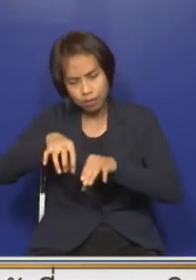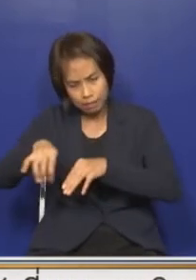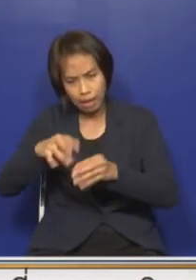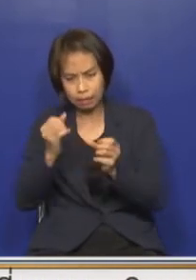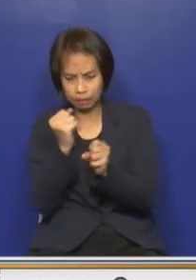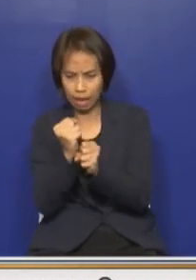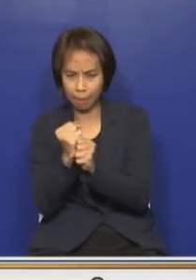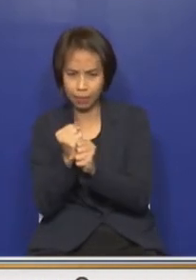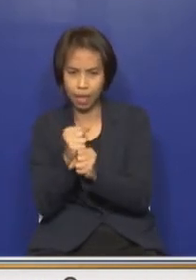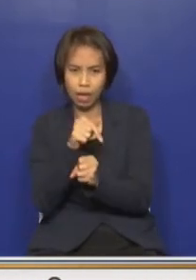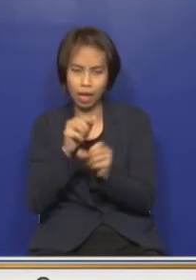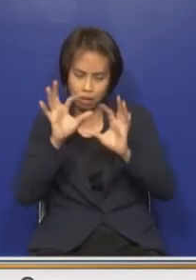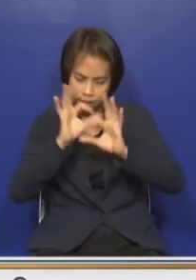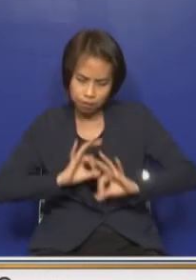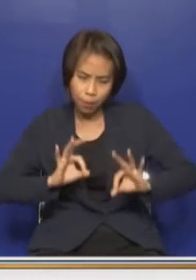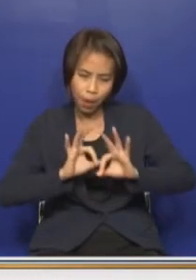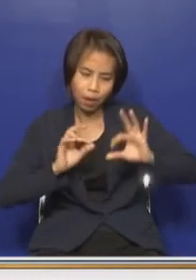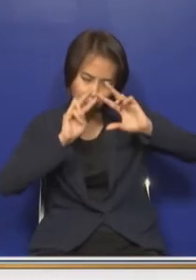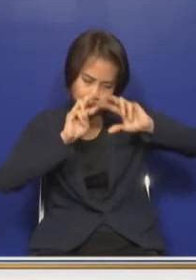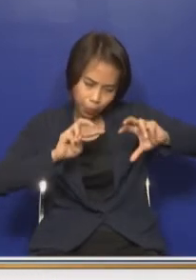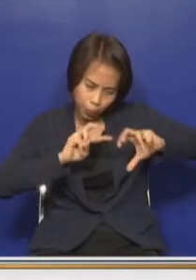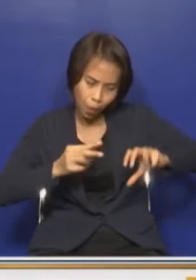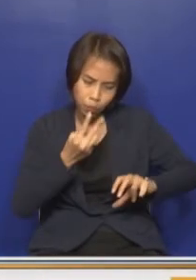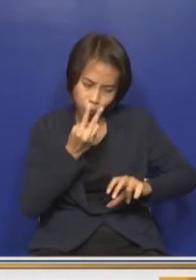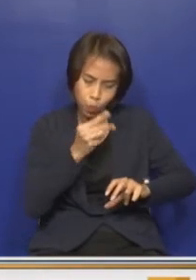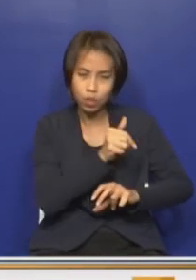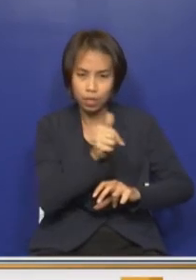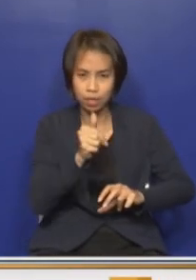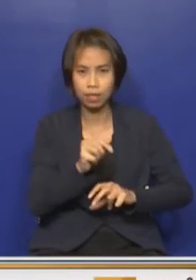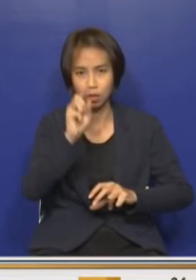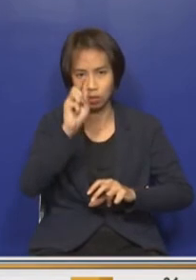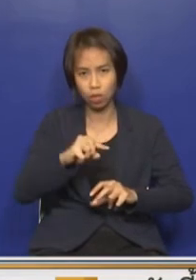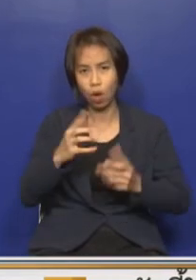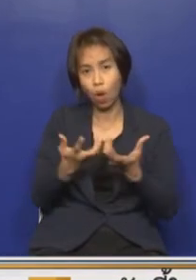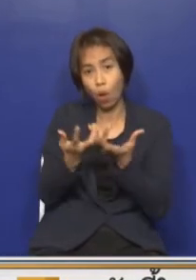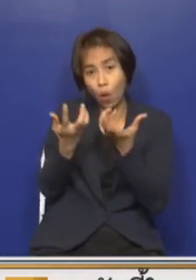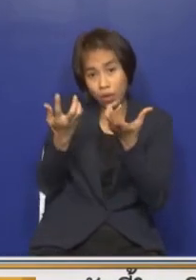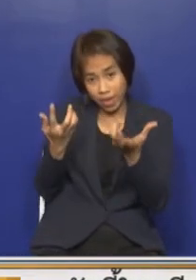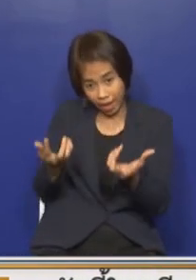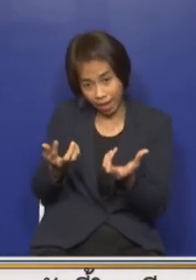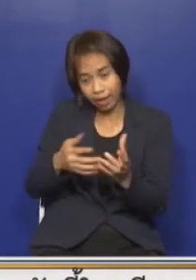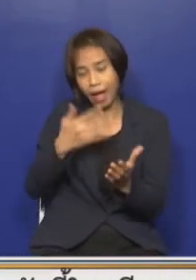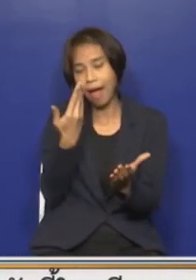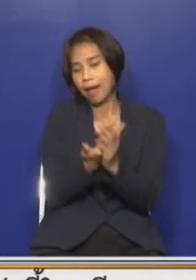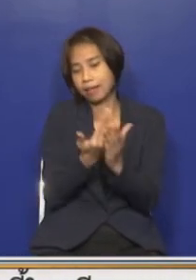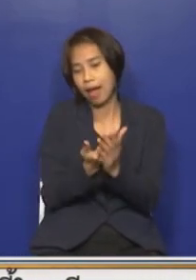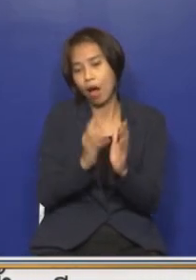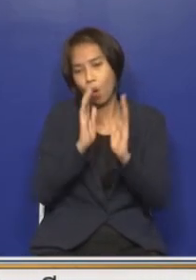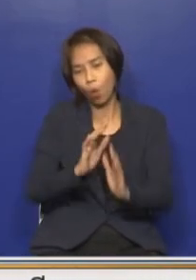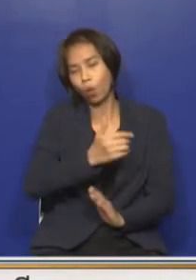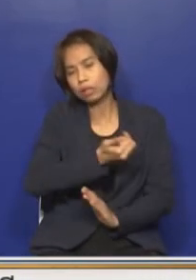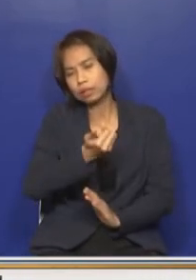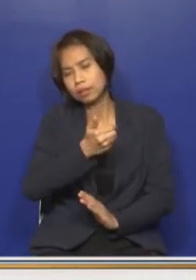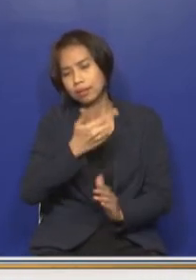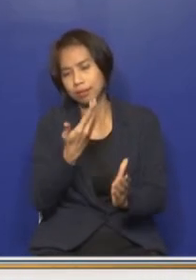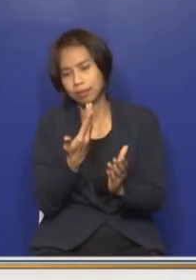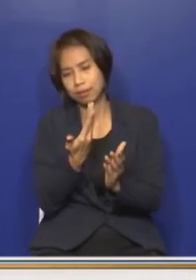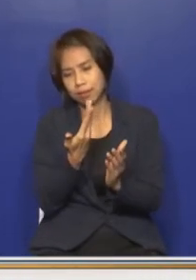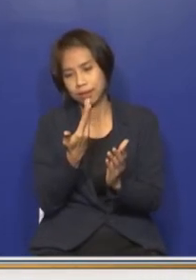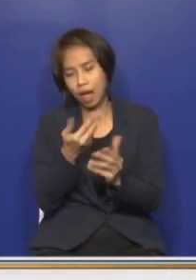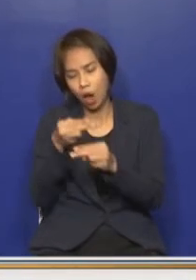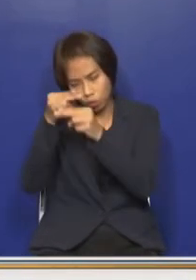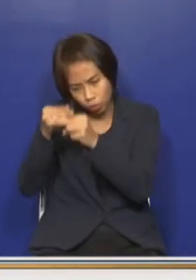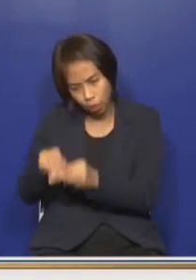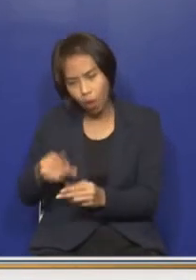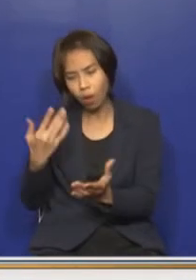องศึกษาเรื่องนี้ให้ดีว่าสมควรจะแยกกองทุนที่เป็นเงินคนอื่นออกไปไหมเอาแต่เฉพาะเงิน